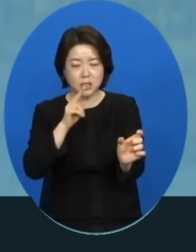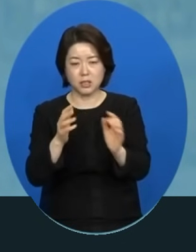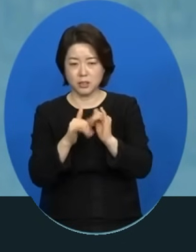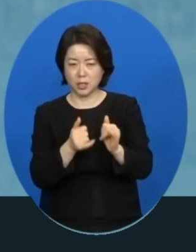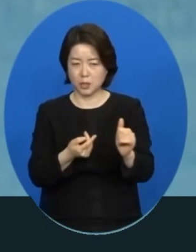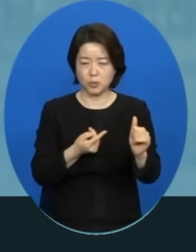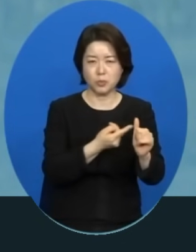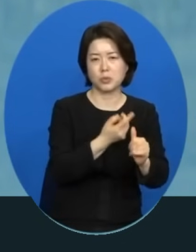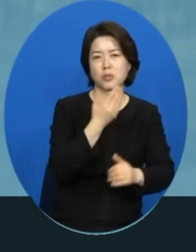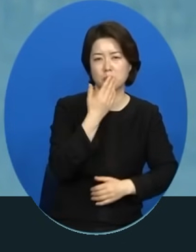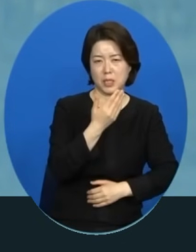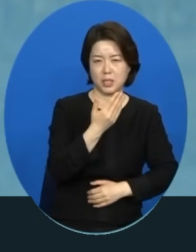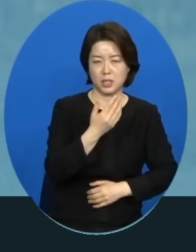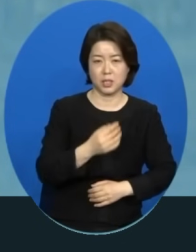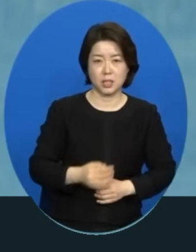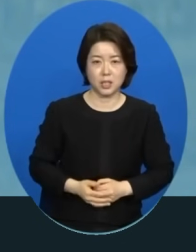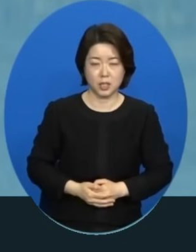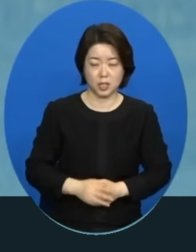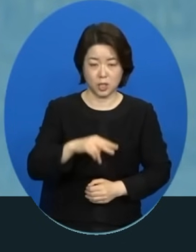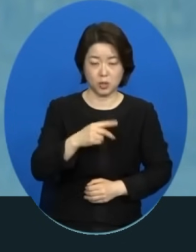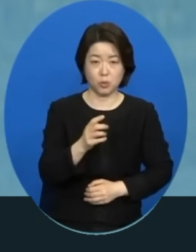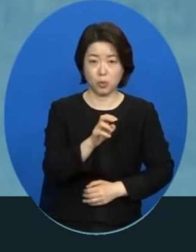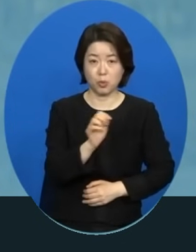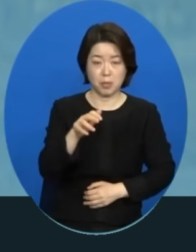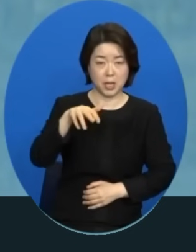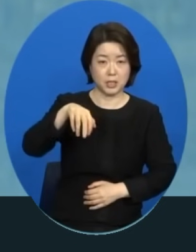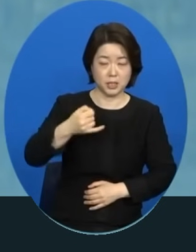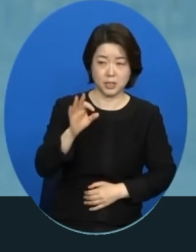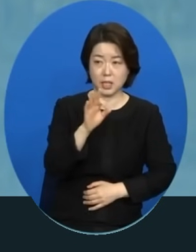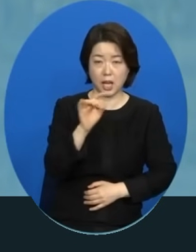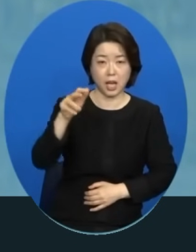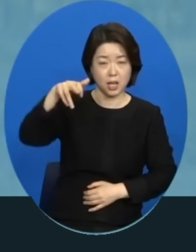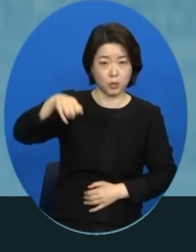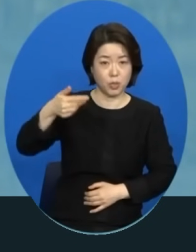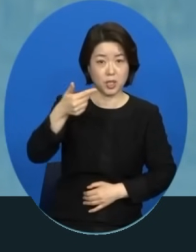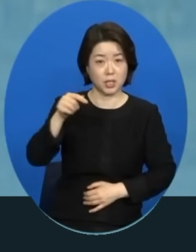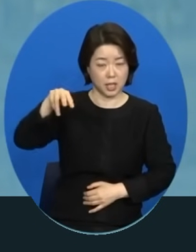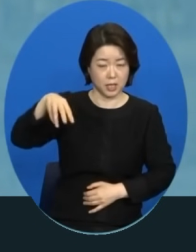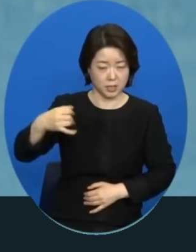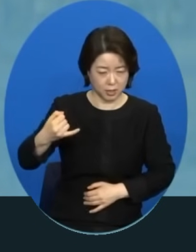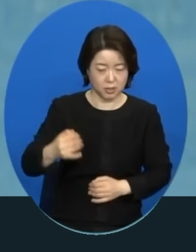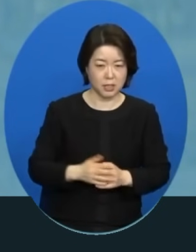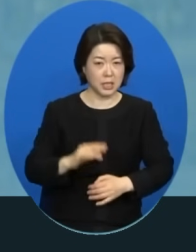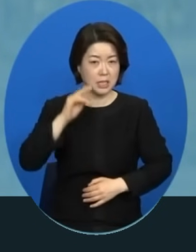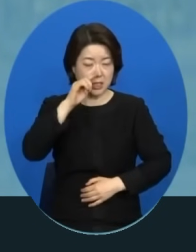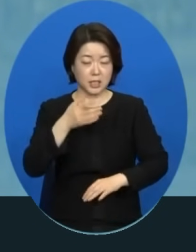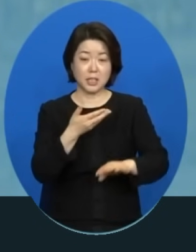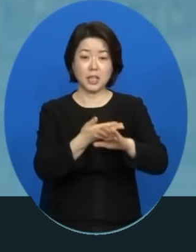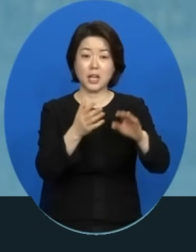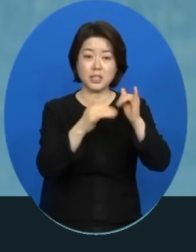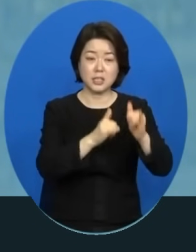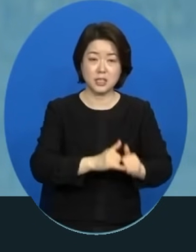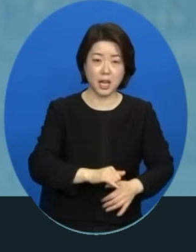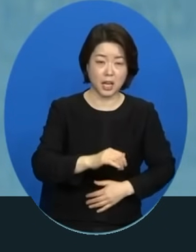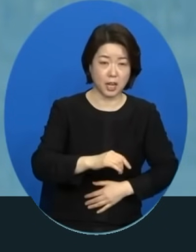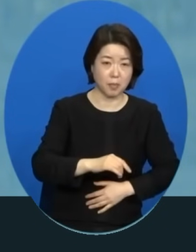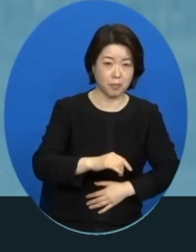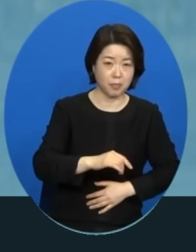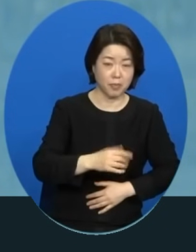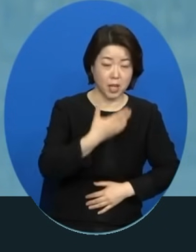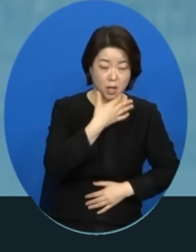있어요. 토마스 아퀴나스라는 자가 시기는 다른 사람의 행복을 슬퍼하는 것이다. 뒤집어 말하면 남의